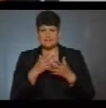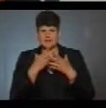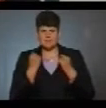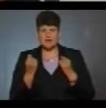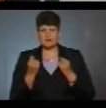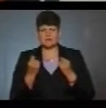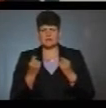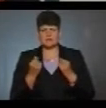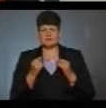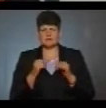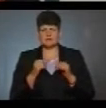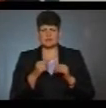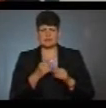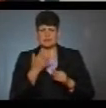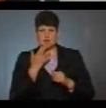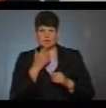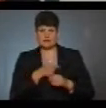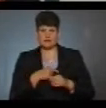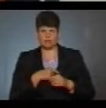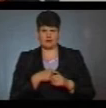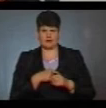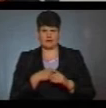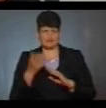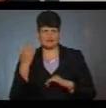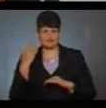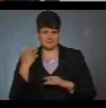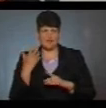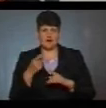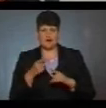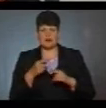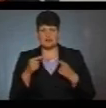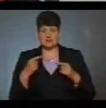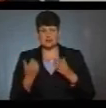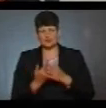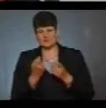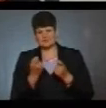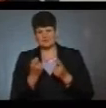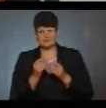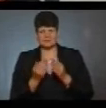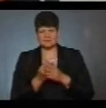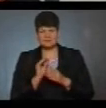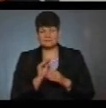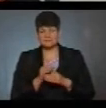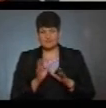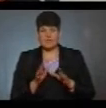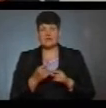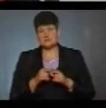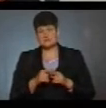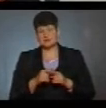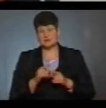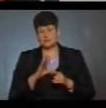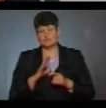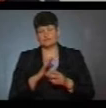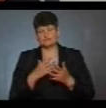жодного діючого народного депутата, так, інші оновили лише свій список на незначну кількість. Це десь було прогнозовано,